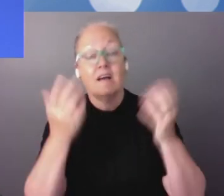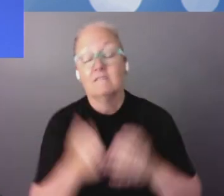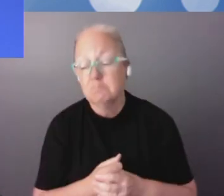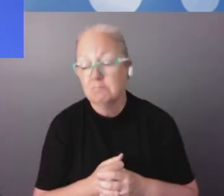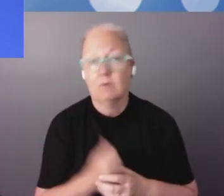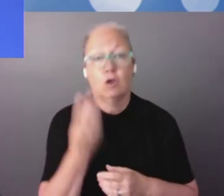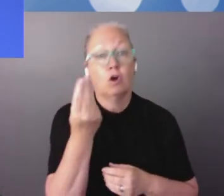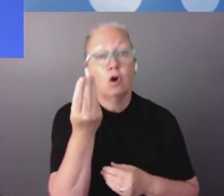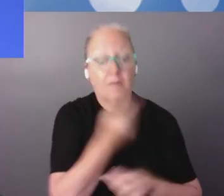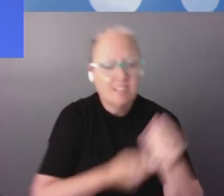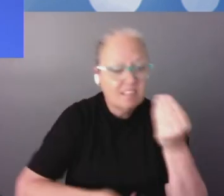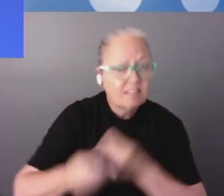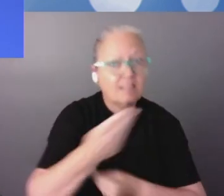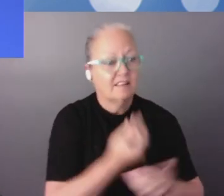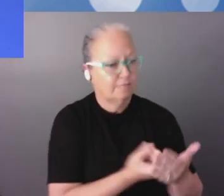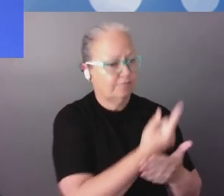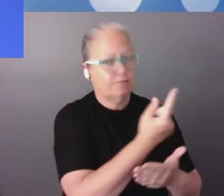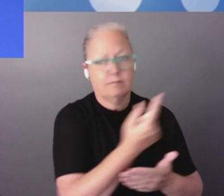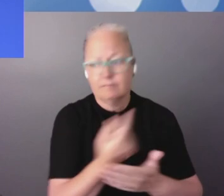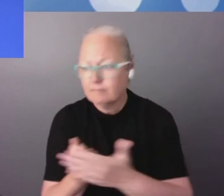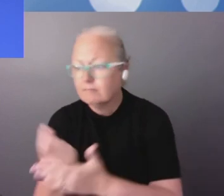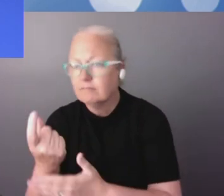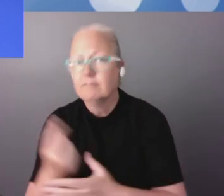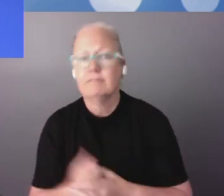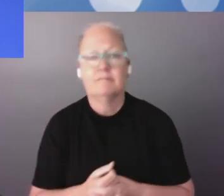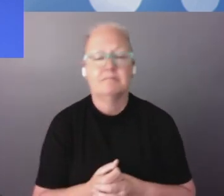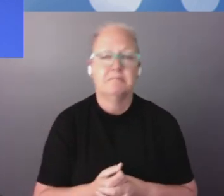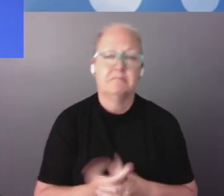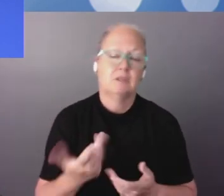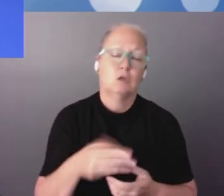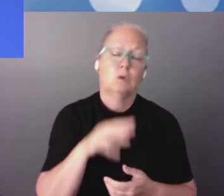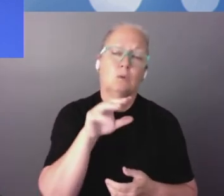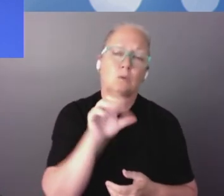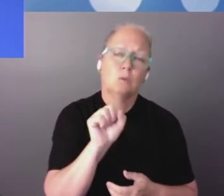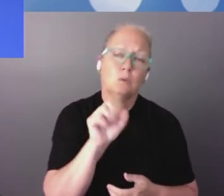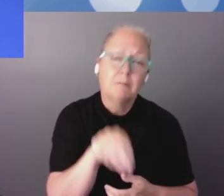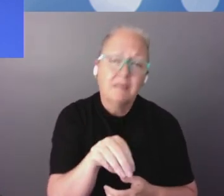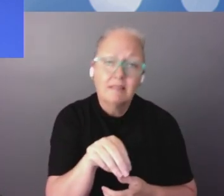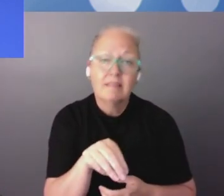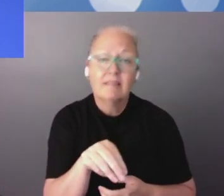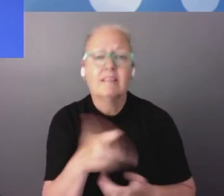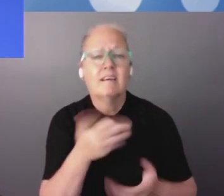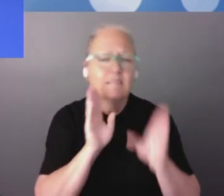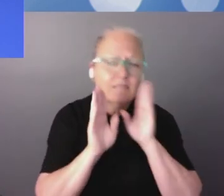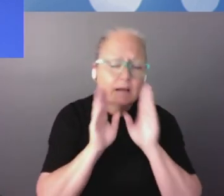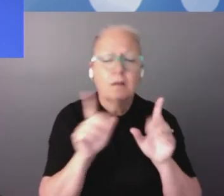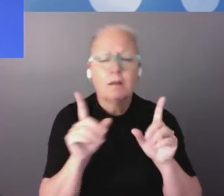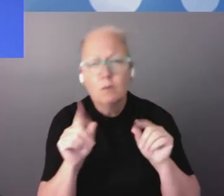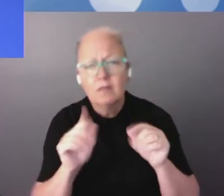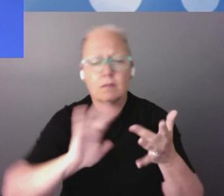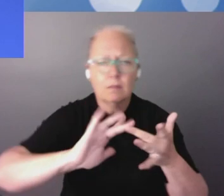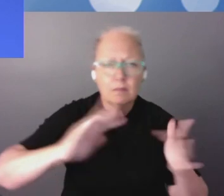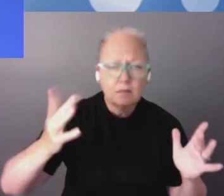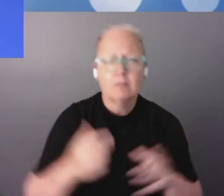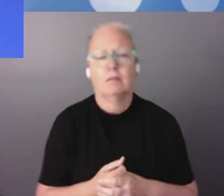经济生活、媒体和政府机构、公共政府机构和